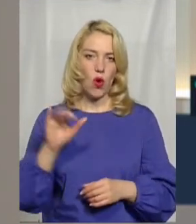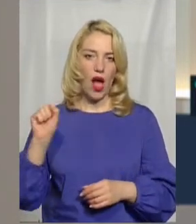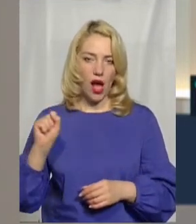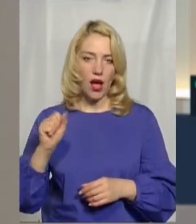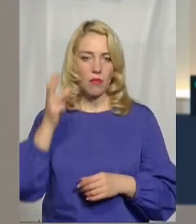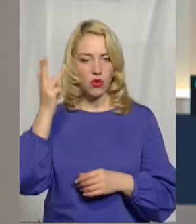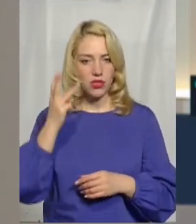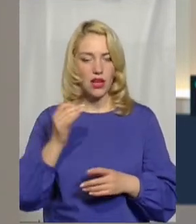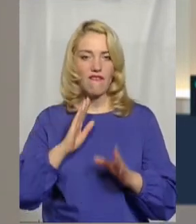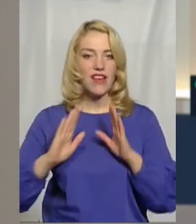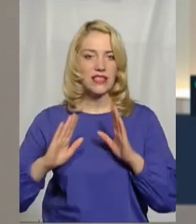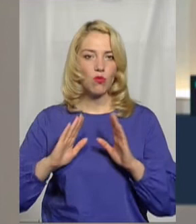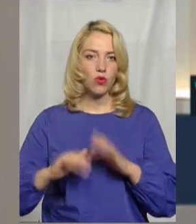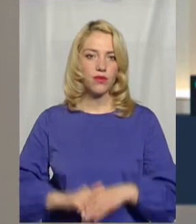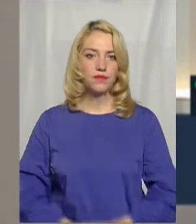соціальній мережі Facebook.